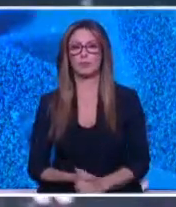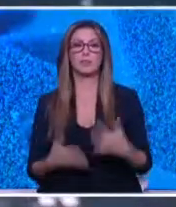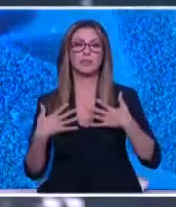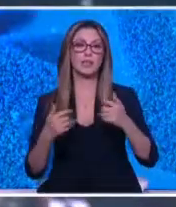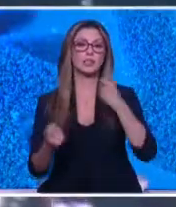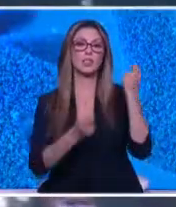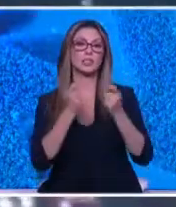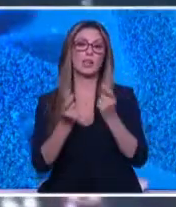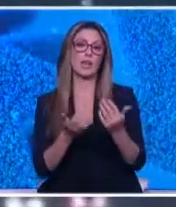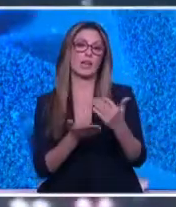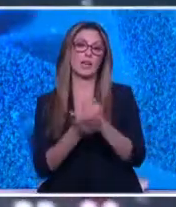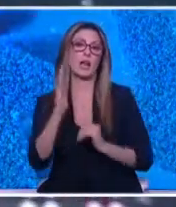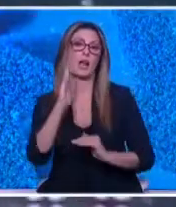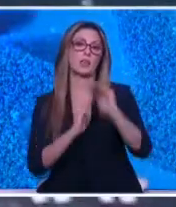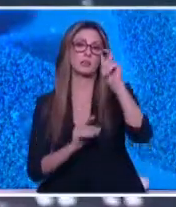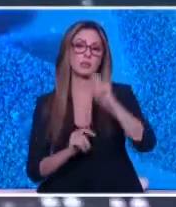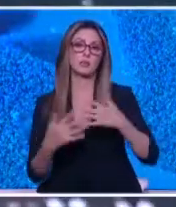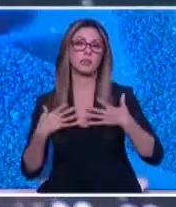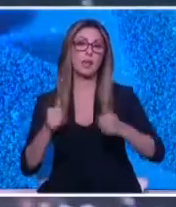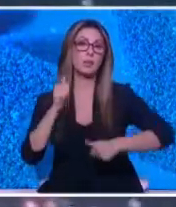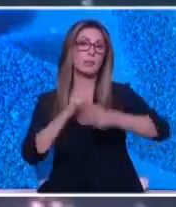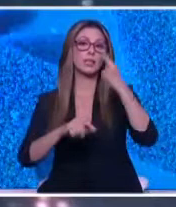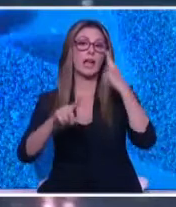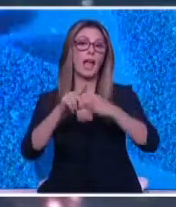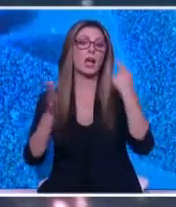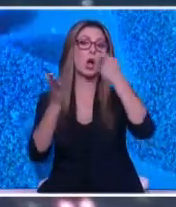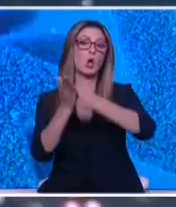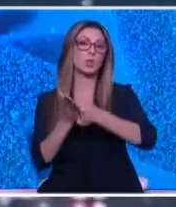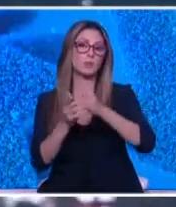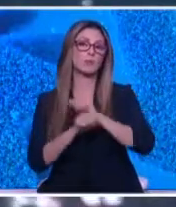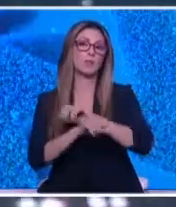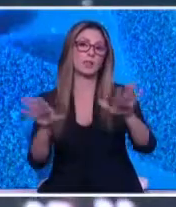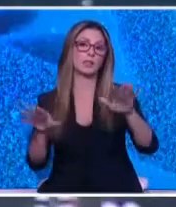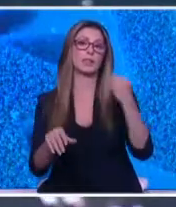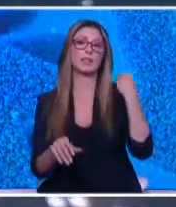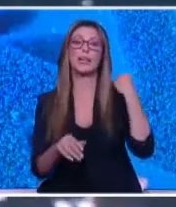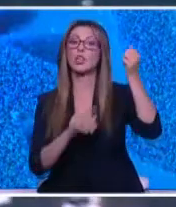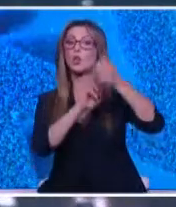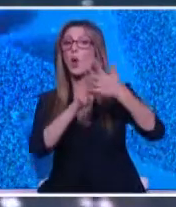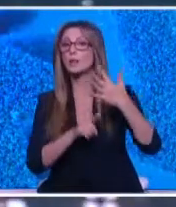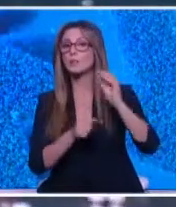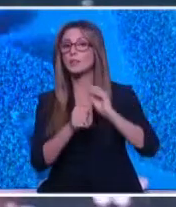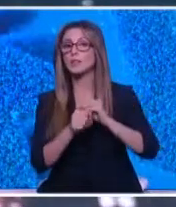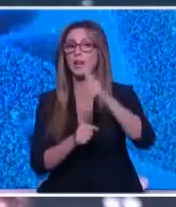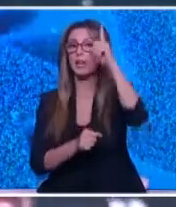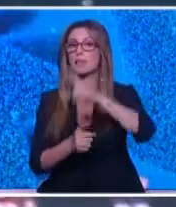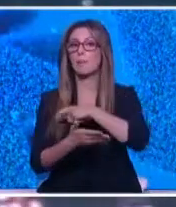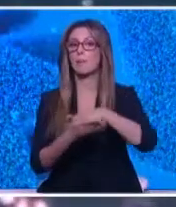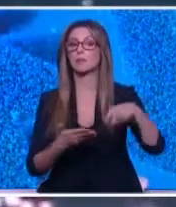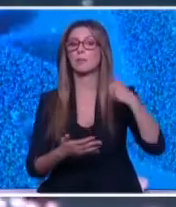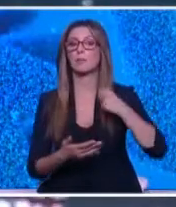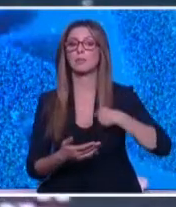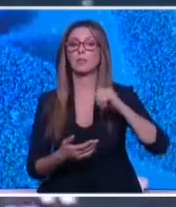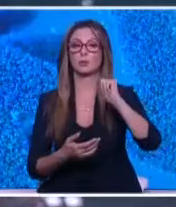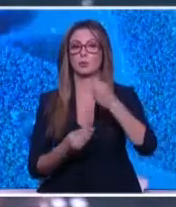Sağlık çalışanlarının gelirlerinde artışı sağlayacak Sağlık Bakanlığı ek ödeme yönetmeliği yayınlandı. Yeni yönetmeliğin etkilediği ilk maaşlar pazartesi